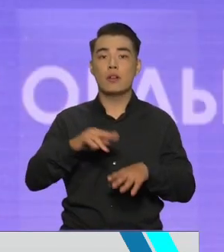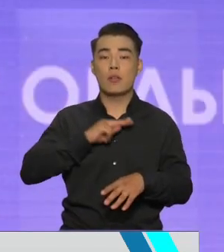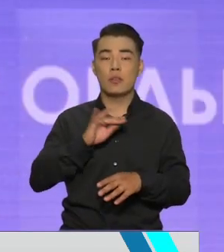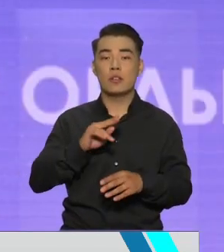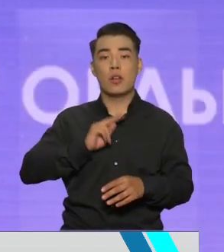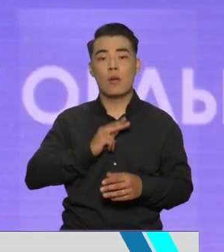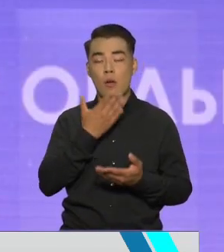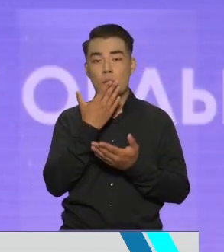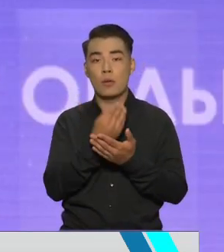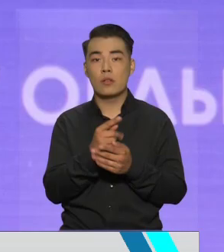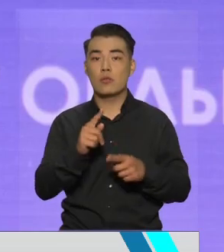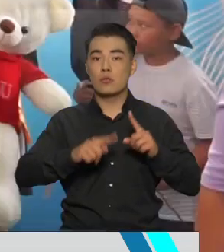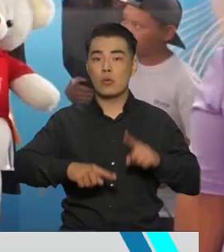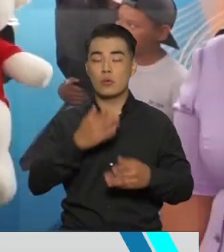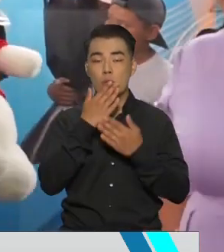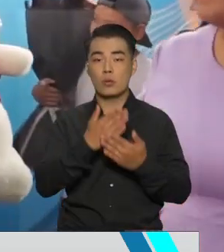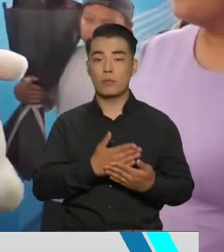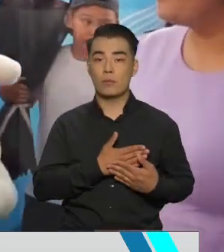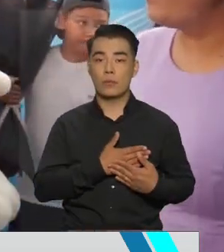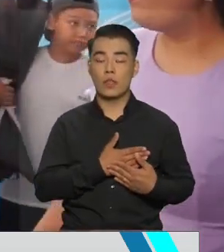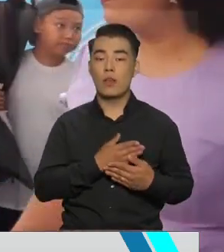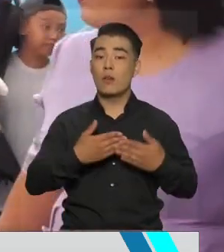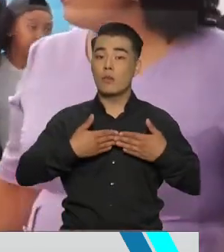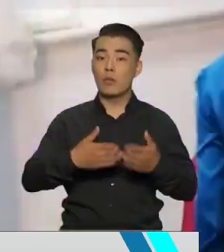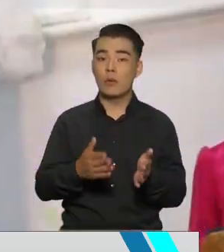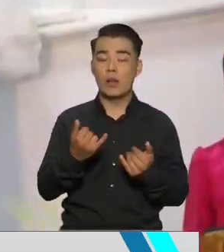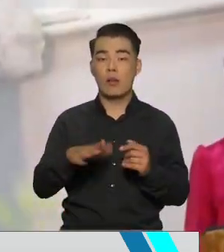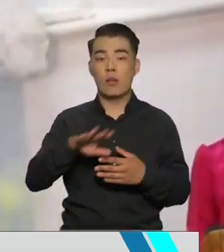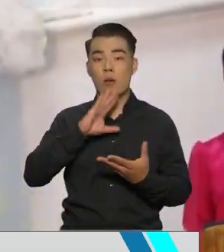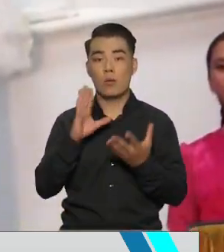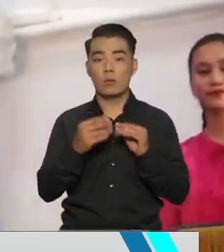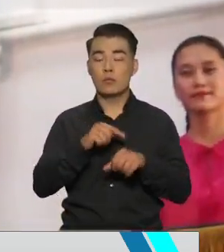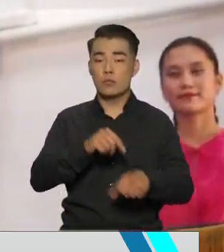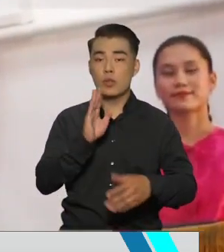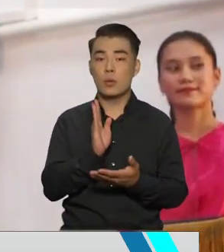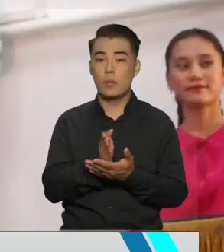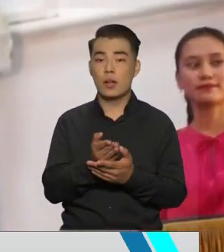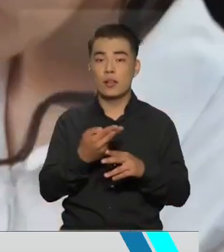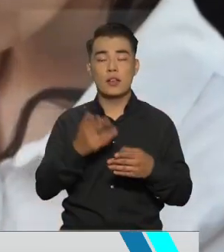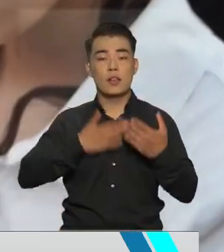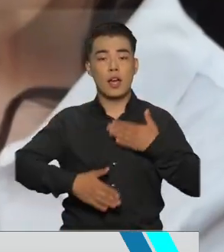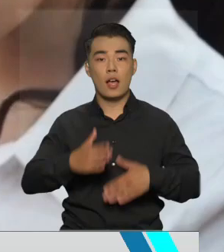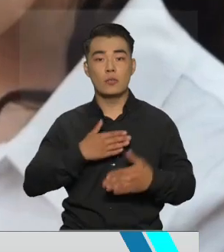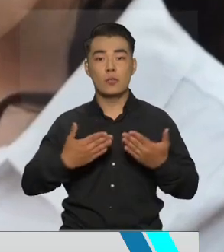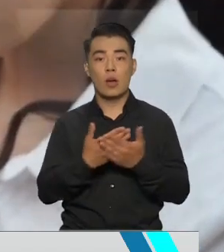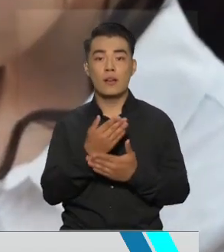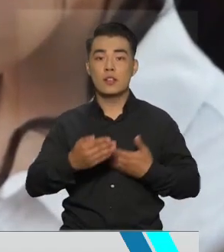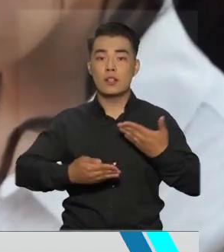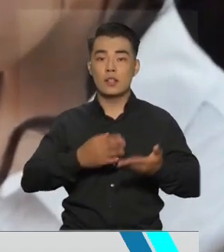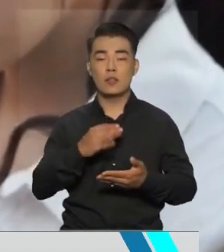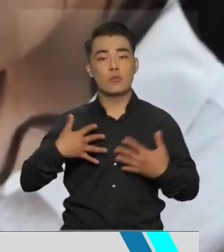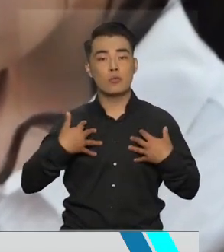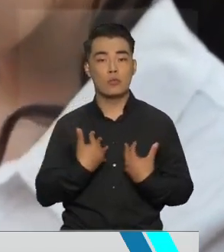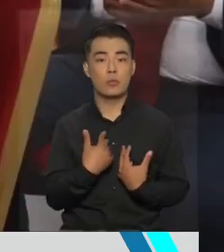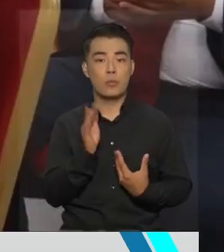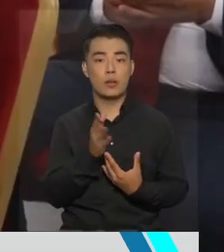служили на благо Родины. Выпускников переполняют чувства. Они испытывают и радость перед новым этапом жизни, и грусть,